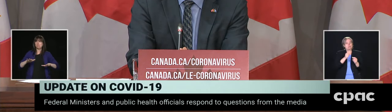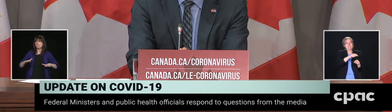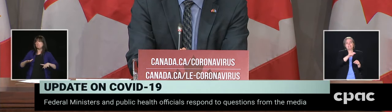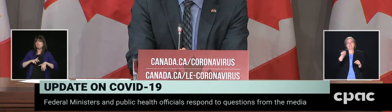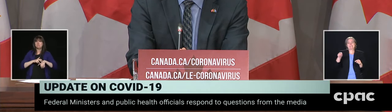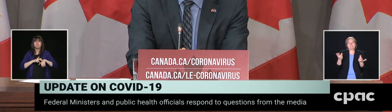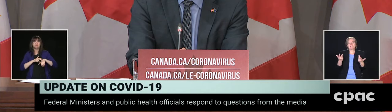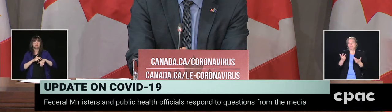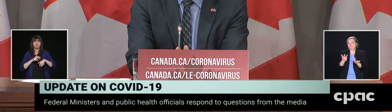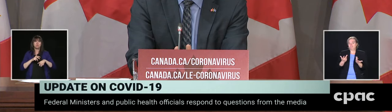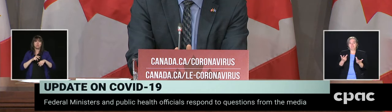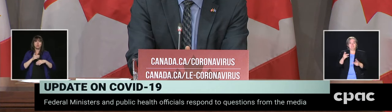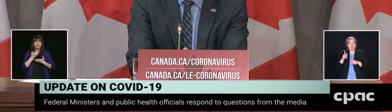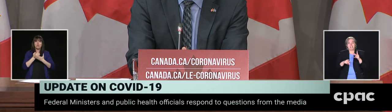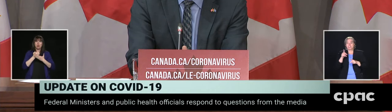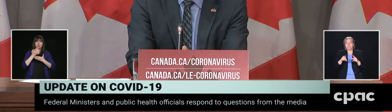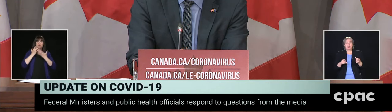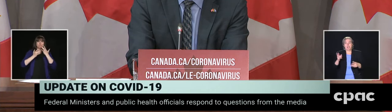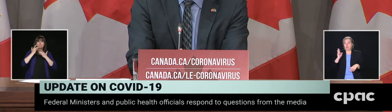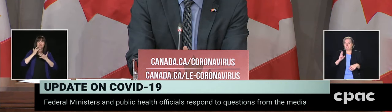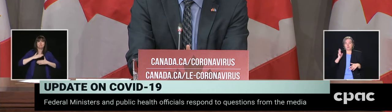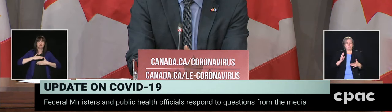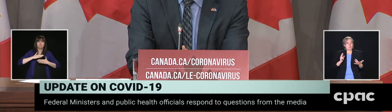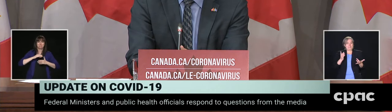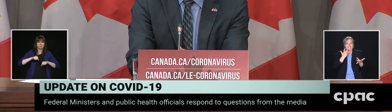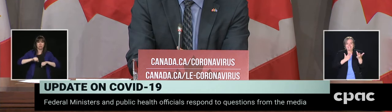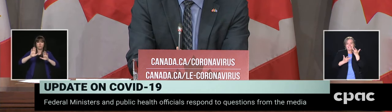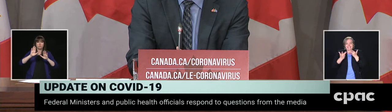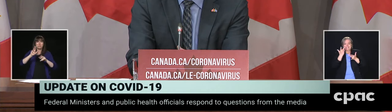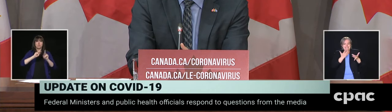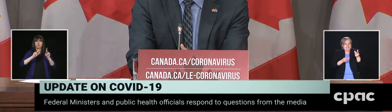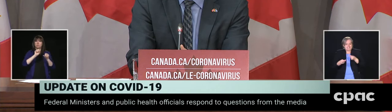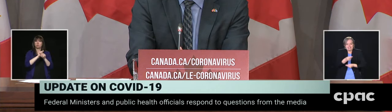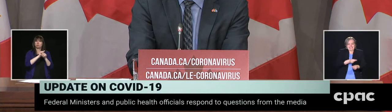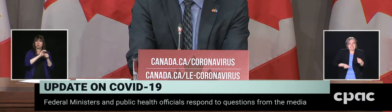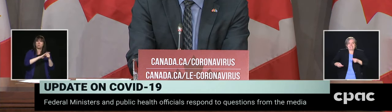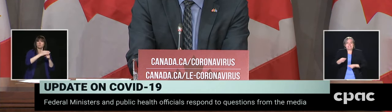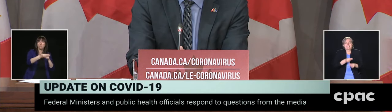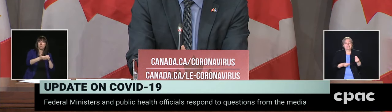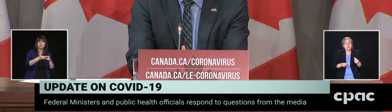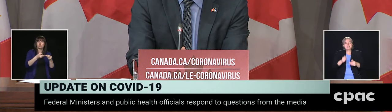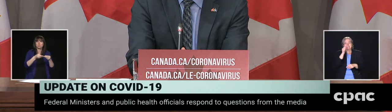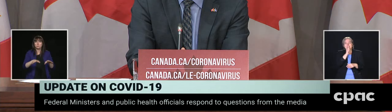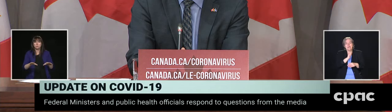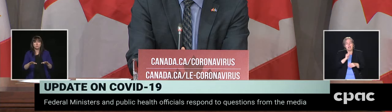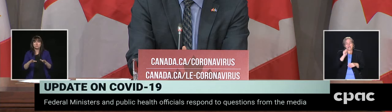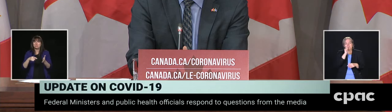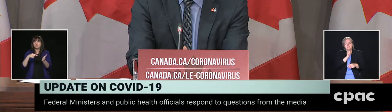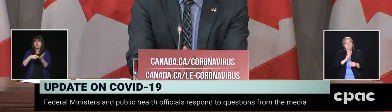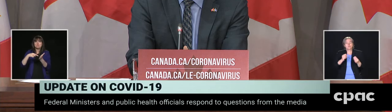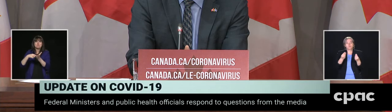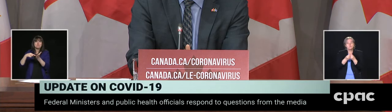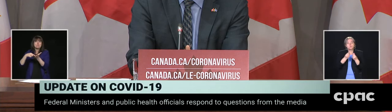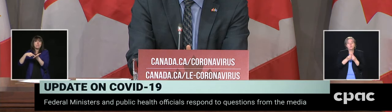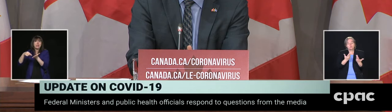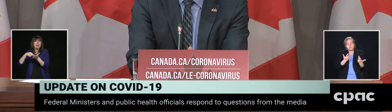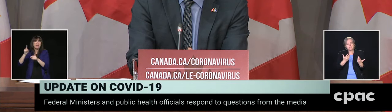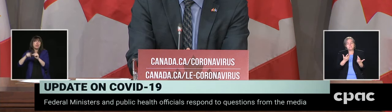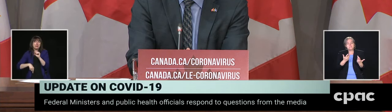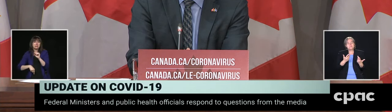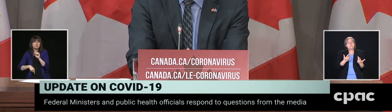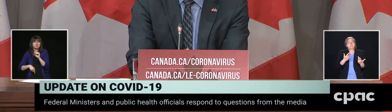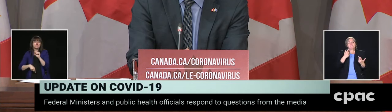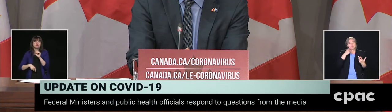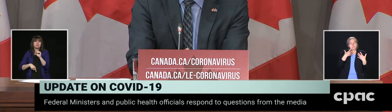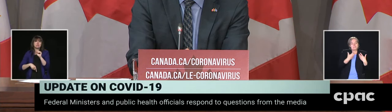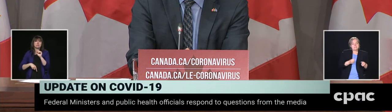revenus pour joindre les deux bouts. Alors, si on veut que ces sacrifices, à la fois en termes sanitaires et en termes économiques, mènent à une meilleure